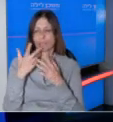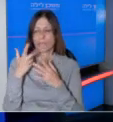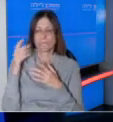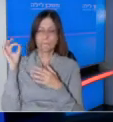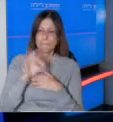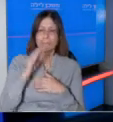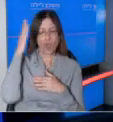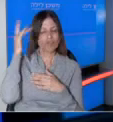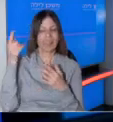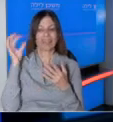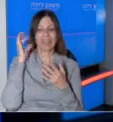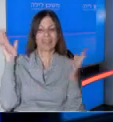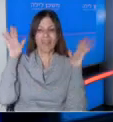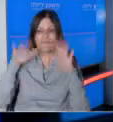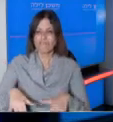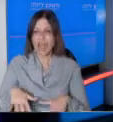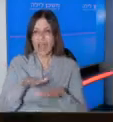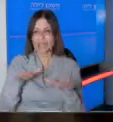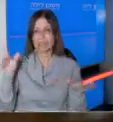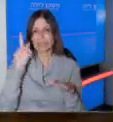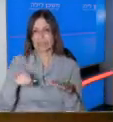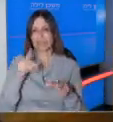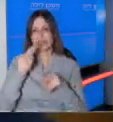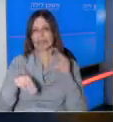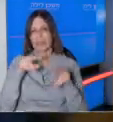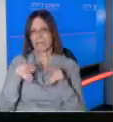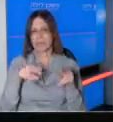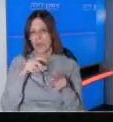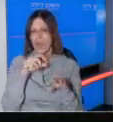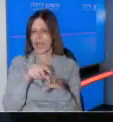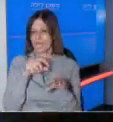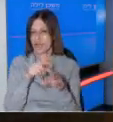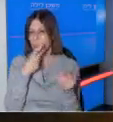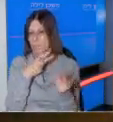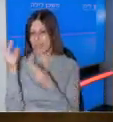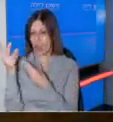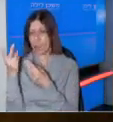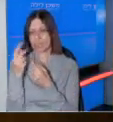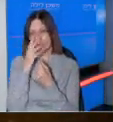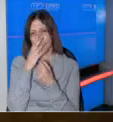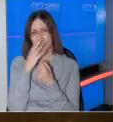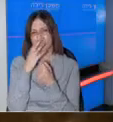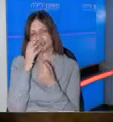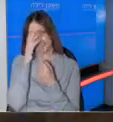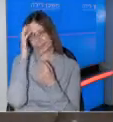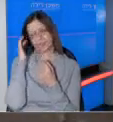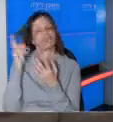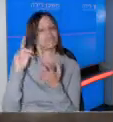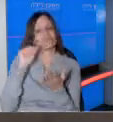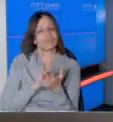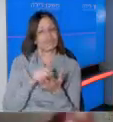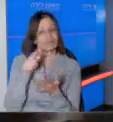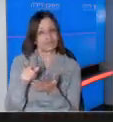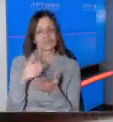והיא נפלה על הרצפה והיא נזקקה לטיפול רפואי בבית חולים. מי ישלם את זה? את הימי מחלה שלה? אתה יודע, א', בואו